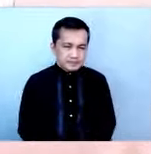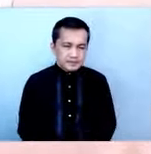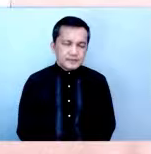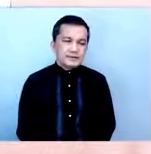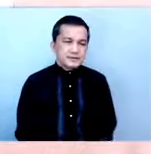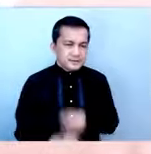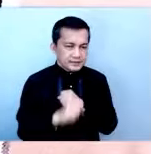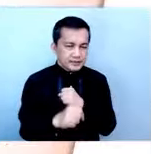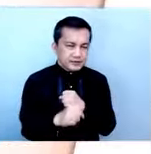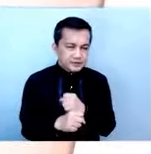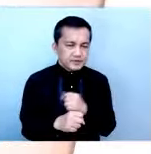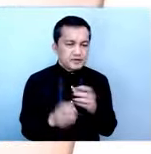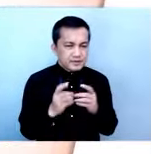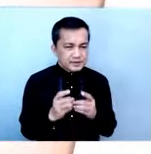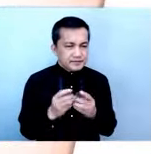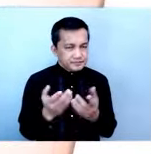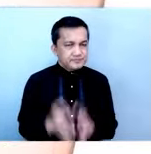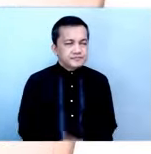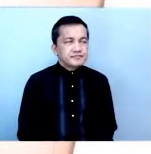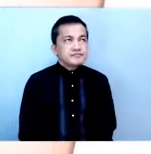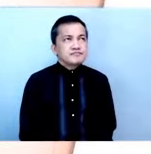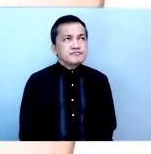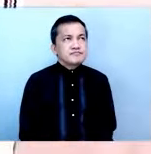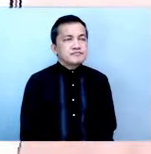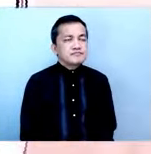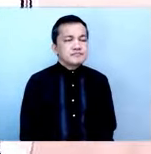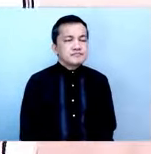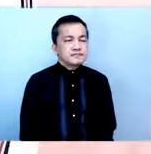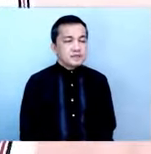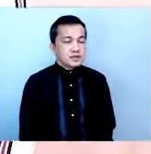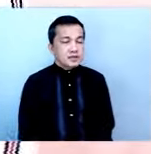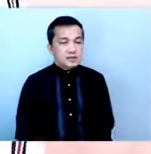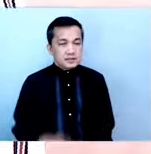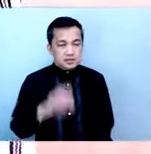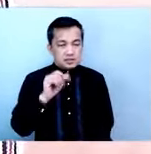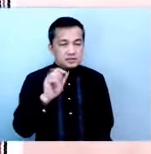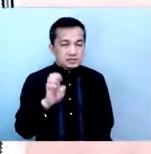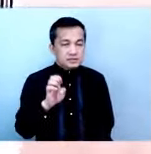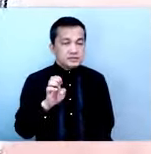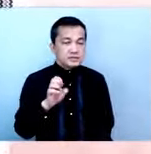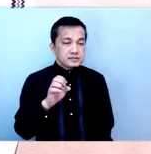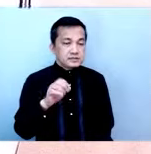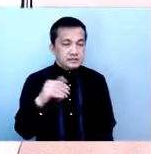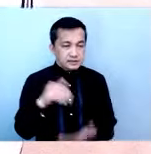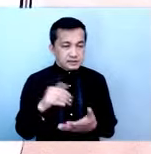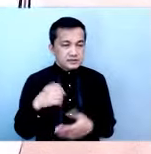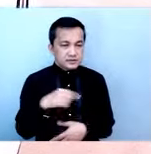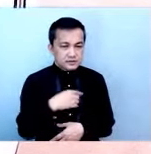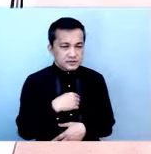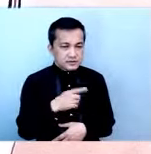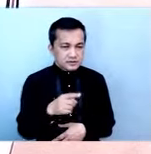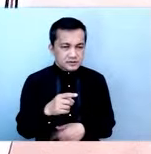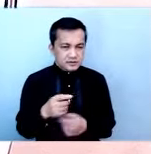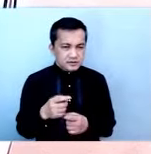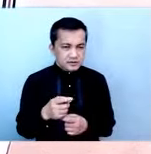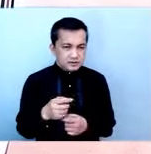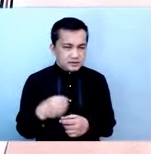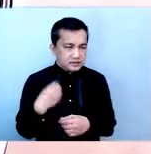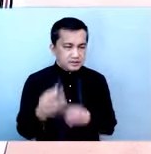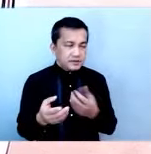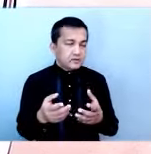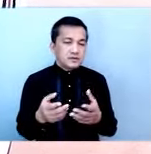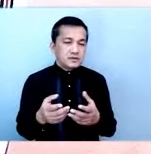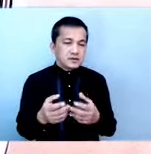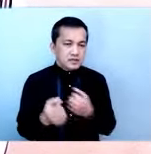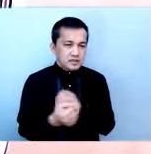o nung makakadate mo. Ngayon, kung sa kaso ng ating case study, ano na, talagang giving yung kanyang love language,